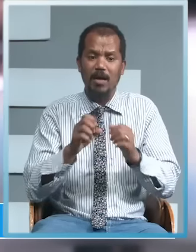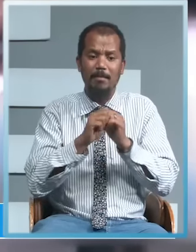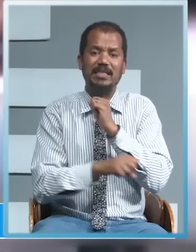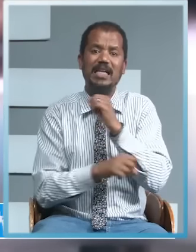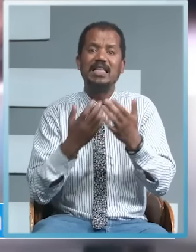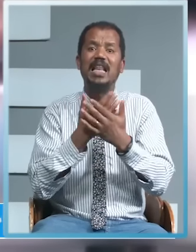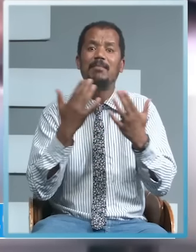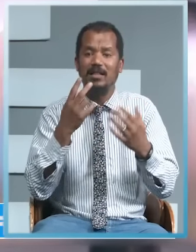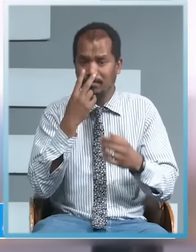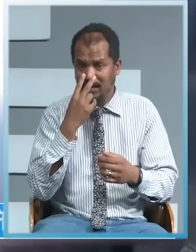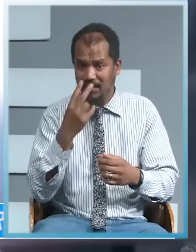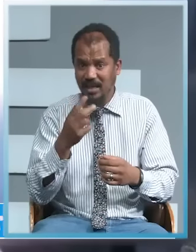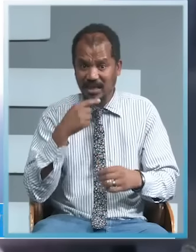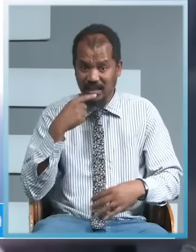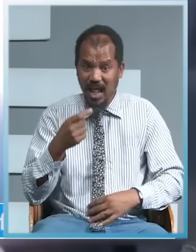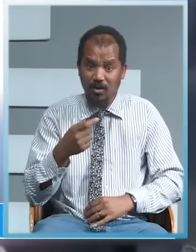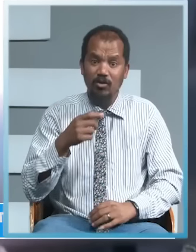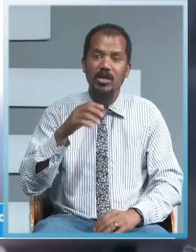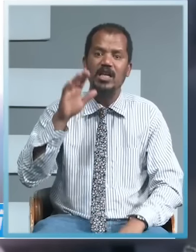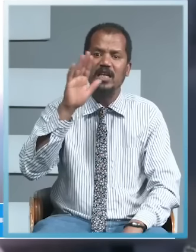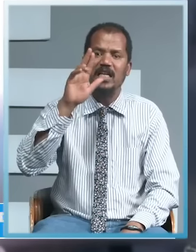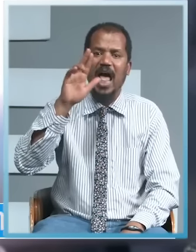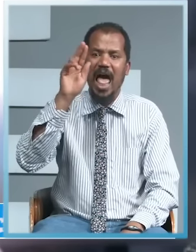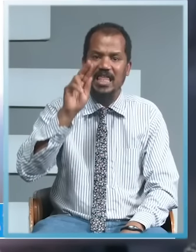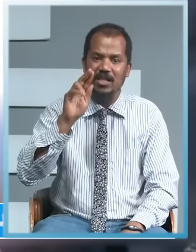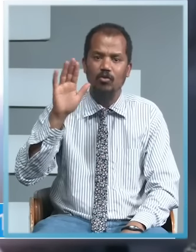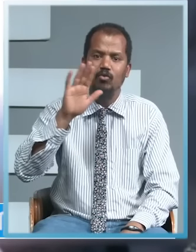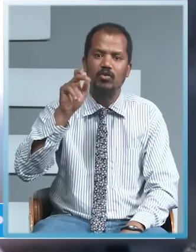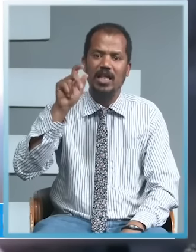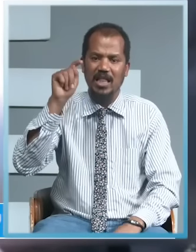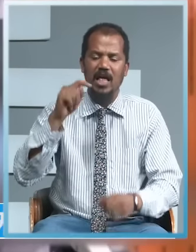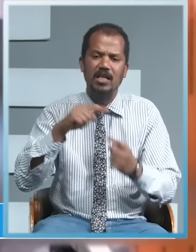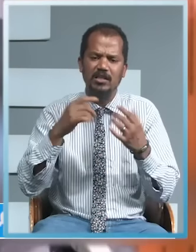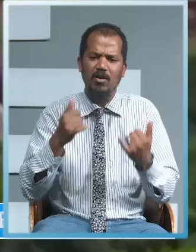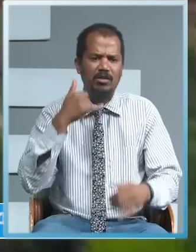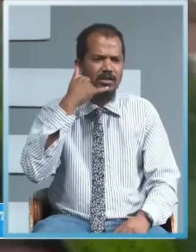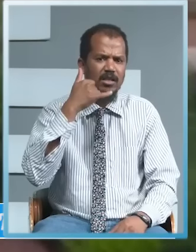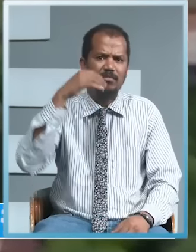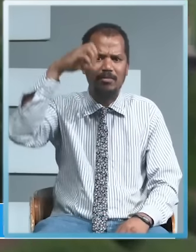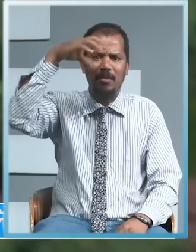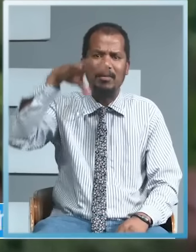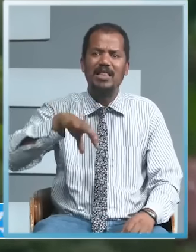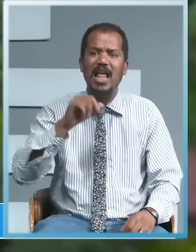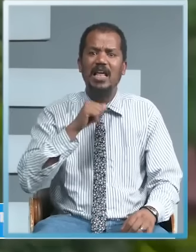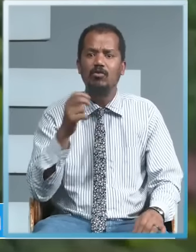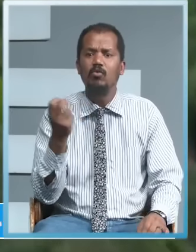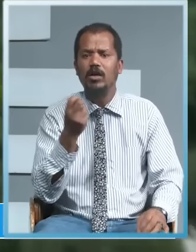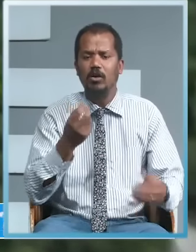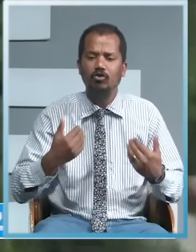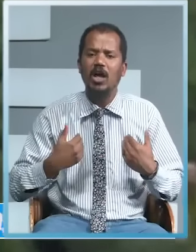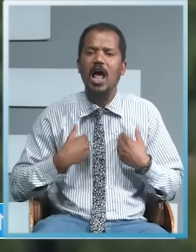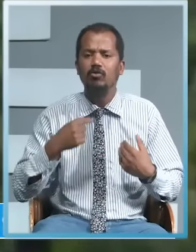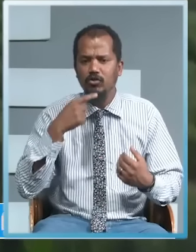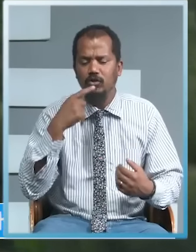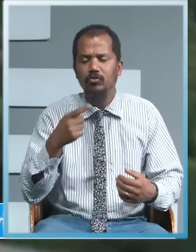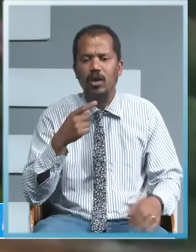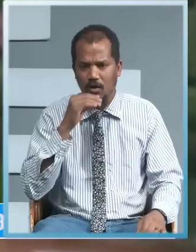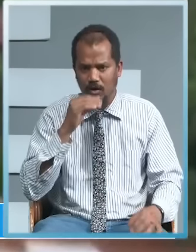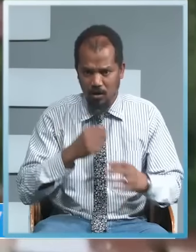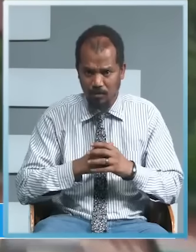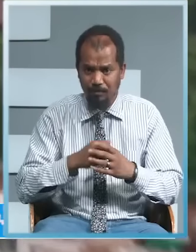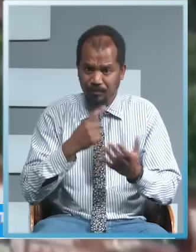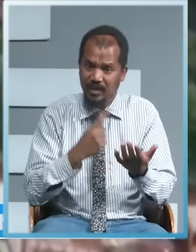የመሰረተ ልማትን በተመለከተ መሆኑን ያወሱት ግራኝ ጉደታ እስካሁን ድረስ ስልክም ሆነ መብራት ያላገኙ ወረዳዎች አሉ ሲሉ